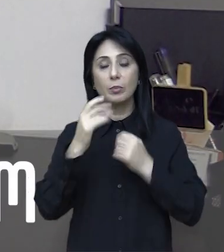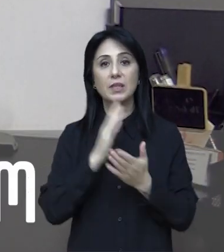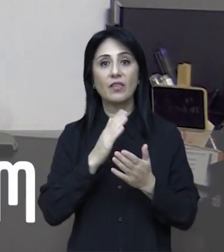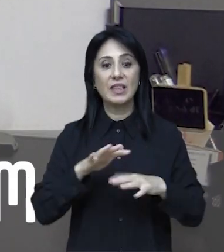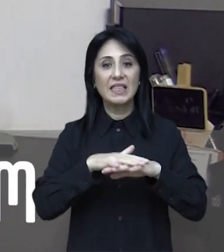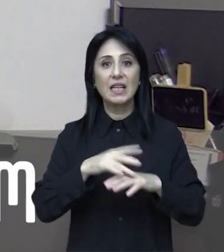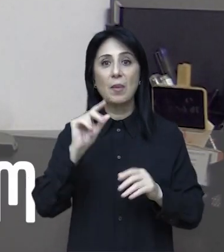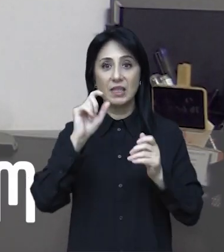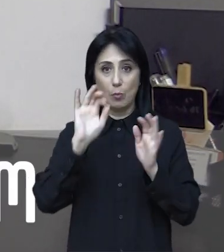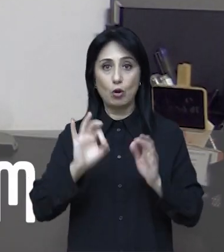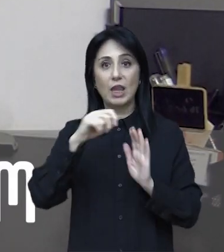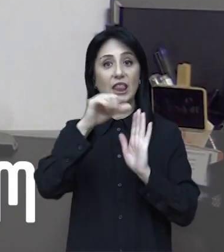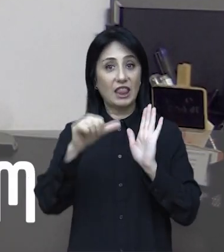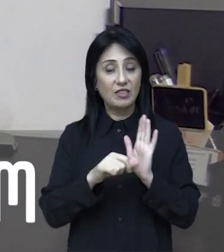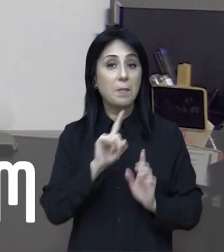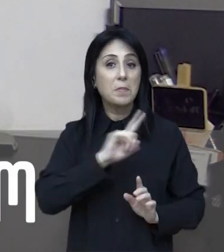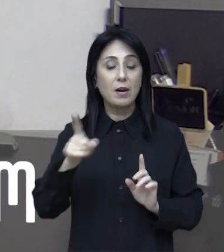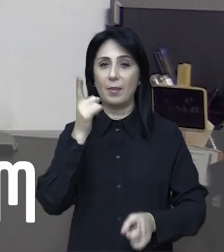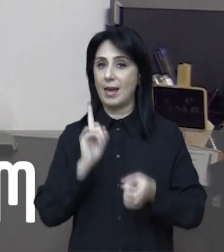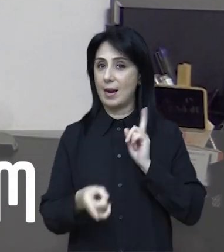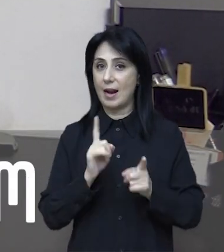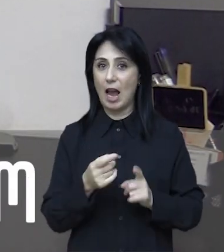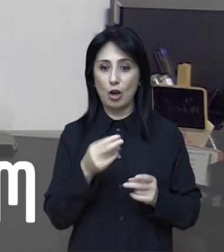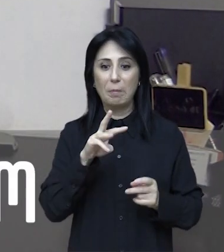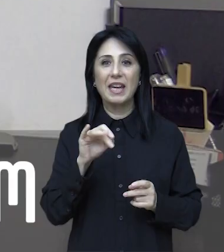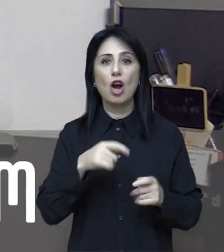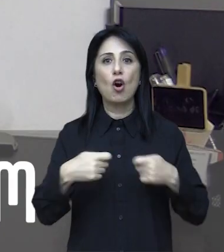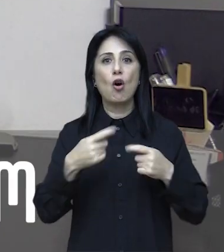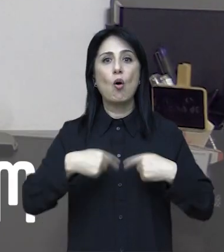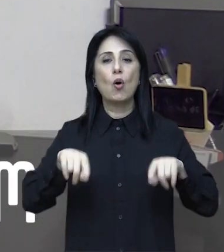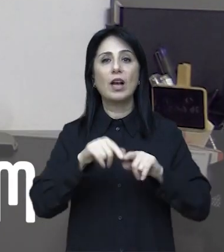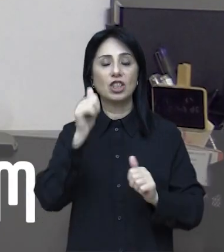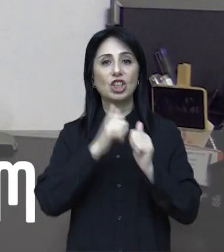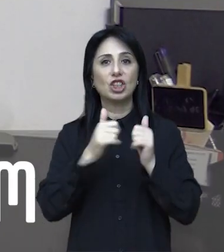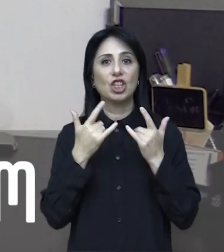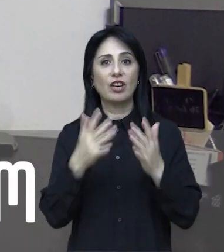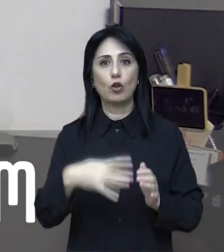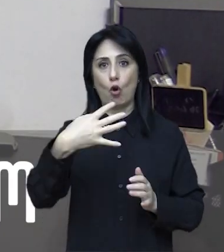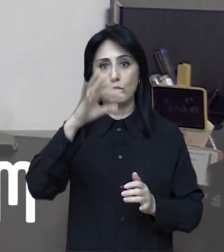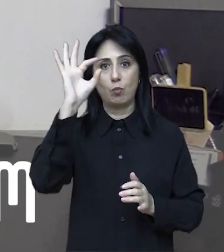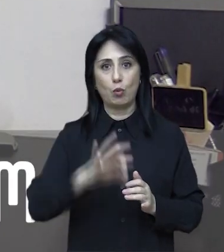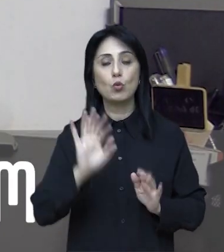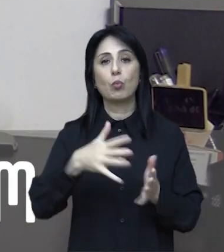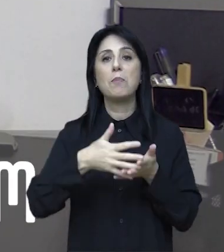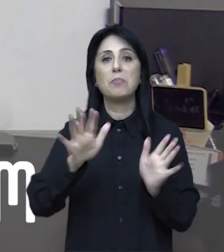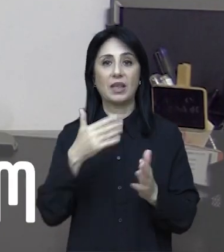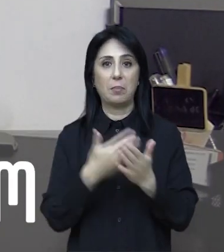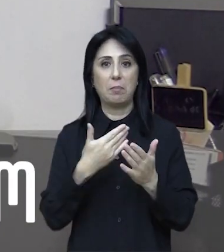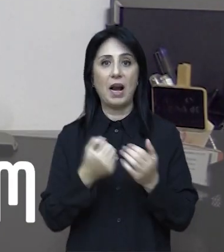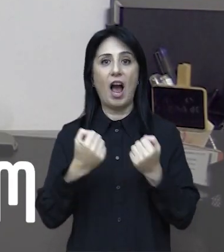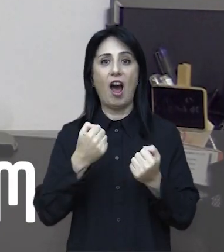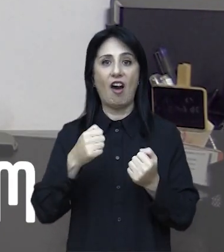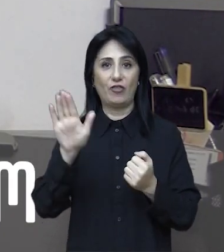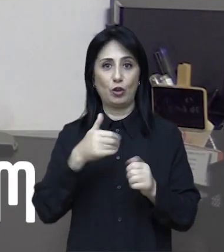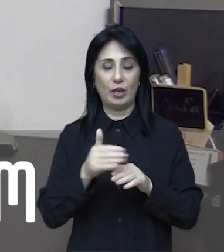დეპარტამენტის მონაცემებით არის საბაზრო განაკვეთი 16%, თუმცა რეალურად მიკროსაფინანსო ორგანიზაციები ხშირად ითხოვენ 40%-ს და უფრო